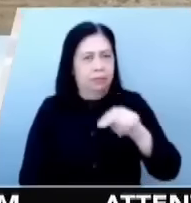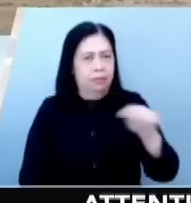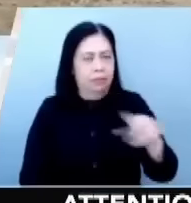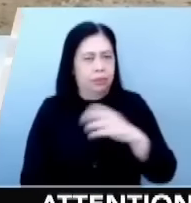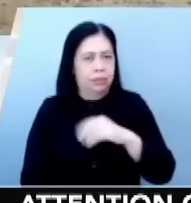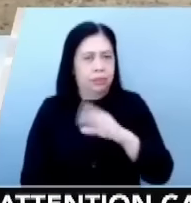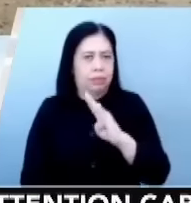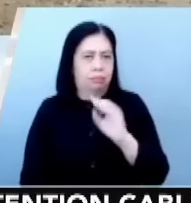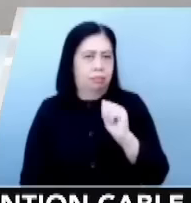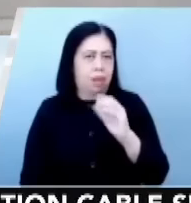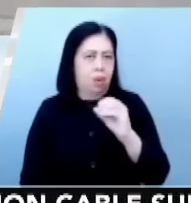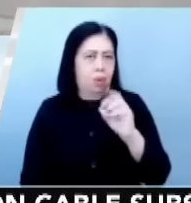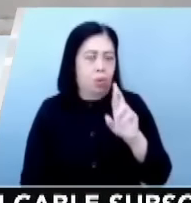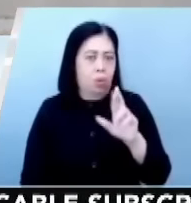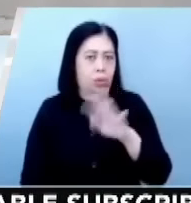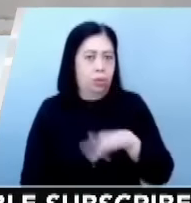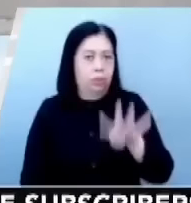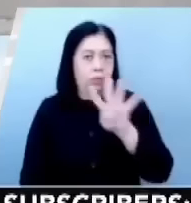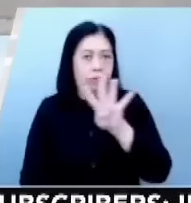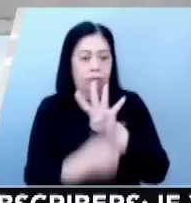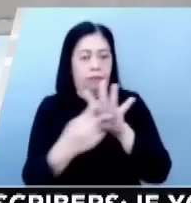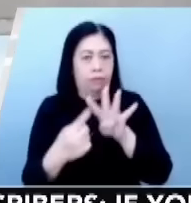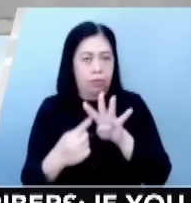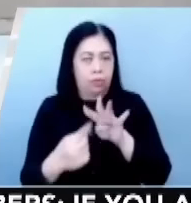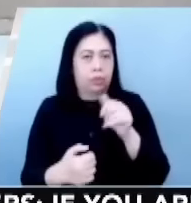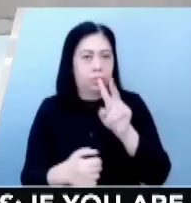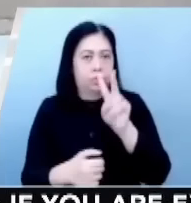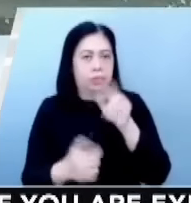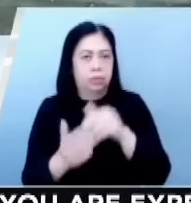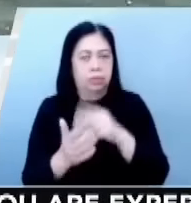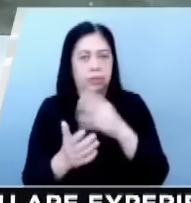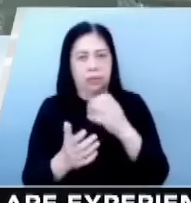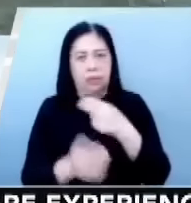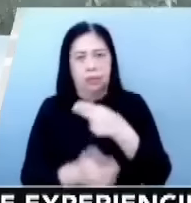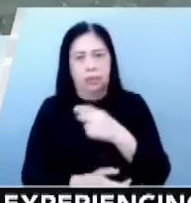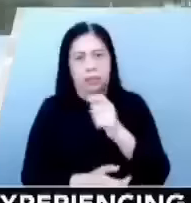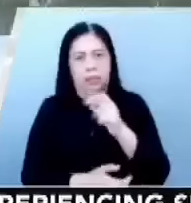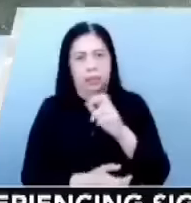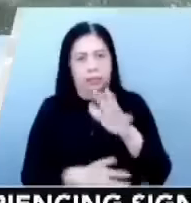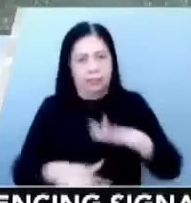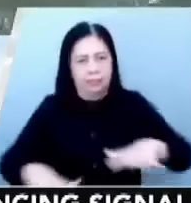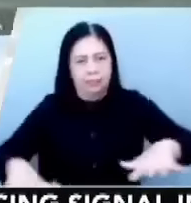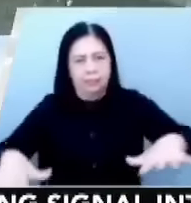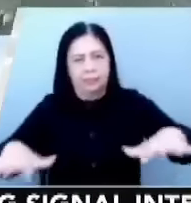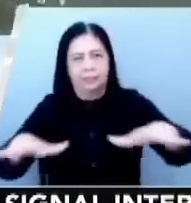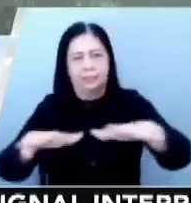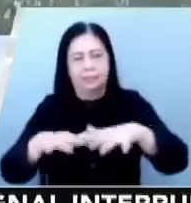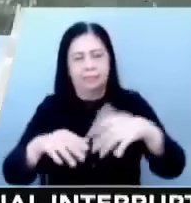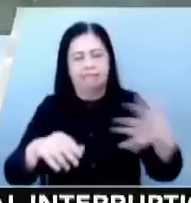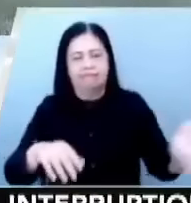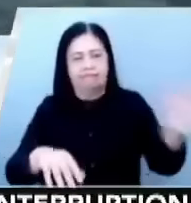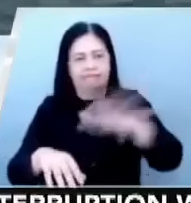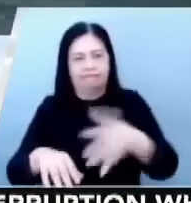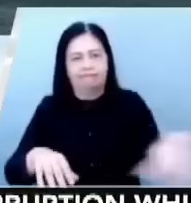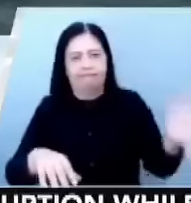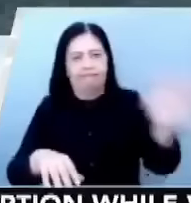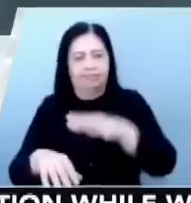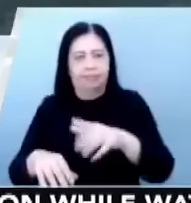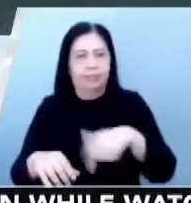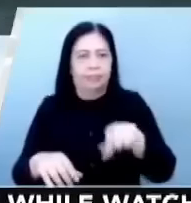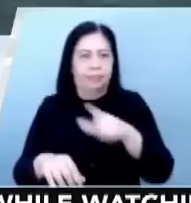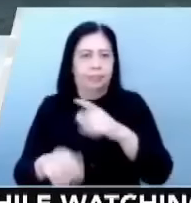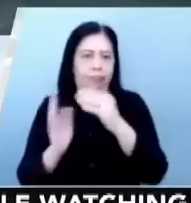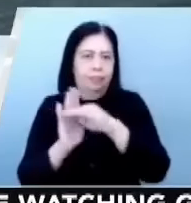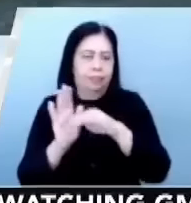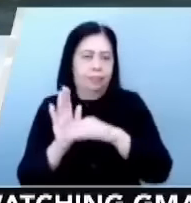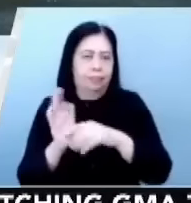4 pa lang na syudad na yan, nasa 2,400 hectares ng dagat sa Manila Bay ang matatambakan. May list of requirements ang